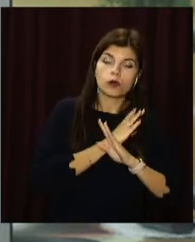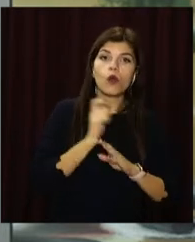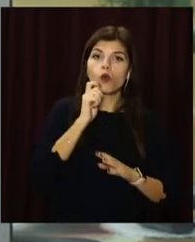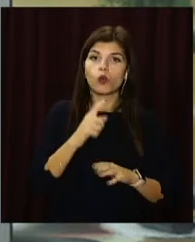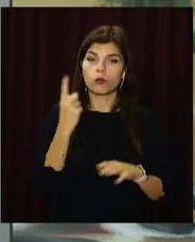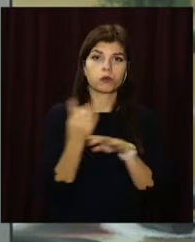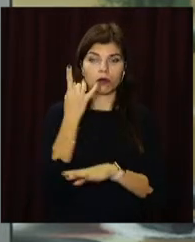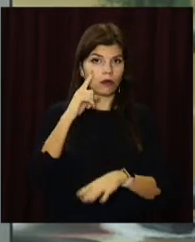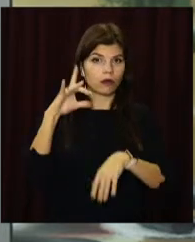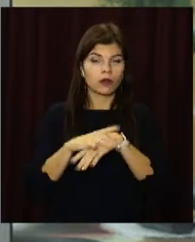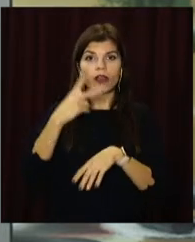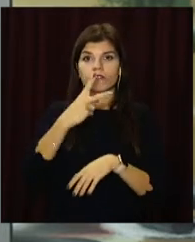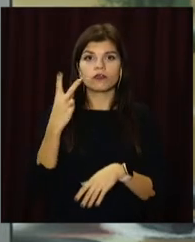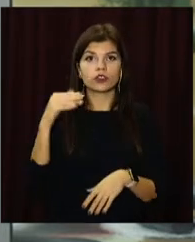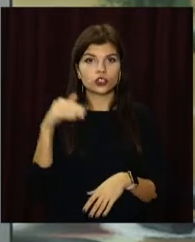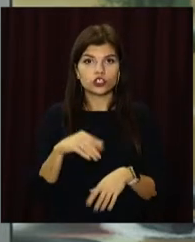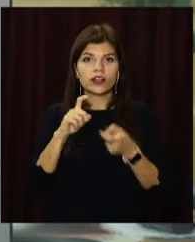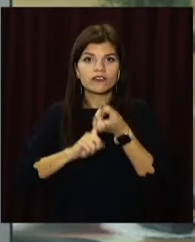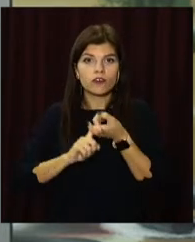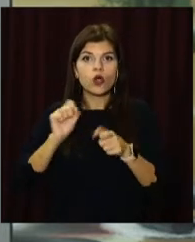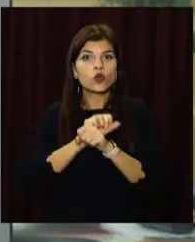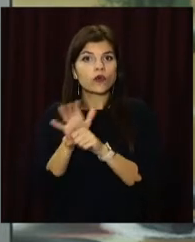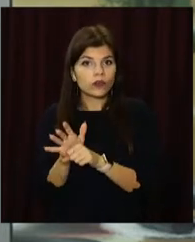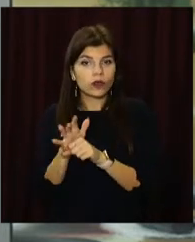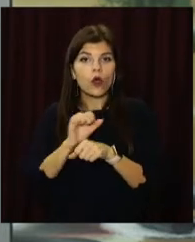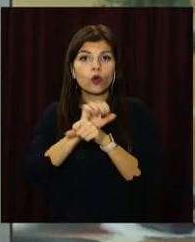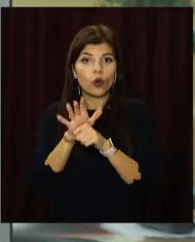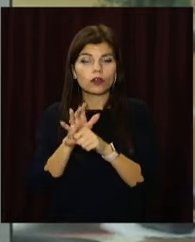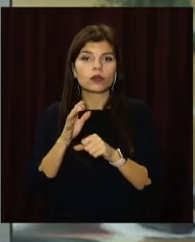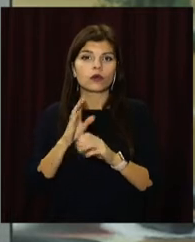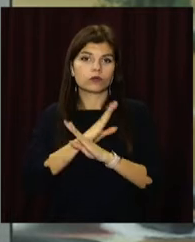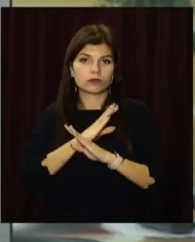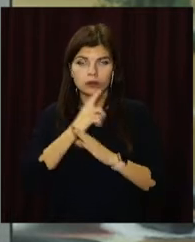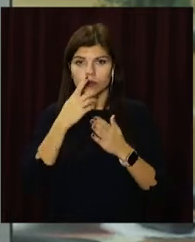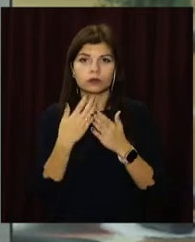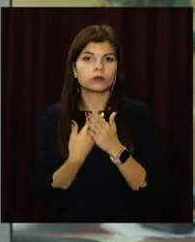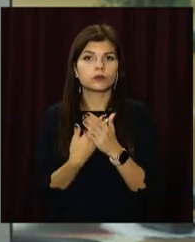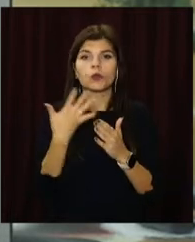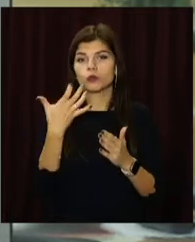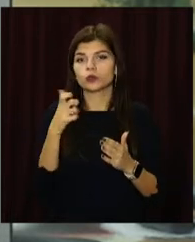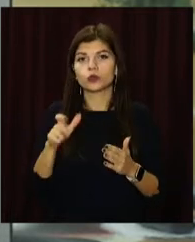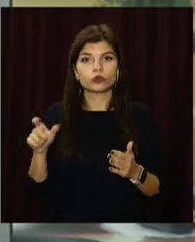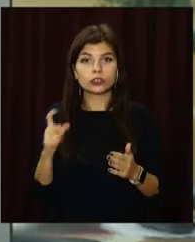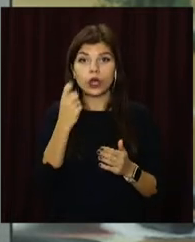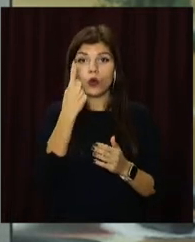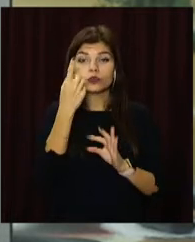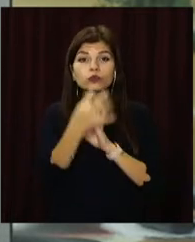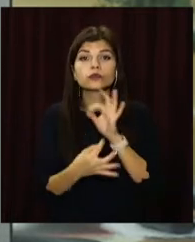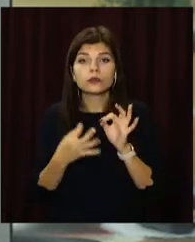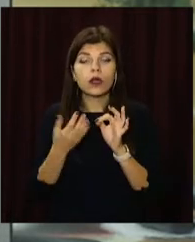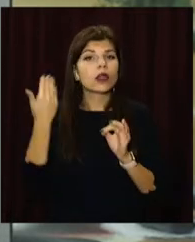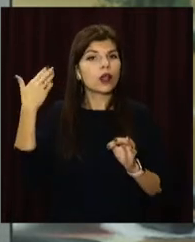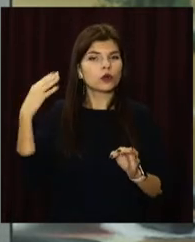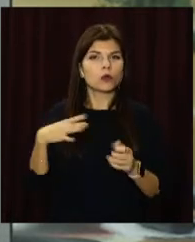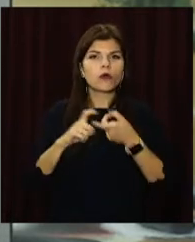вперше зафіксували понад 22 тисячі інфікованих ковід. Корона унесла життя понад 500 людей. Раніше найбільше нових